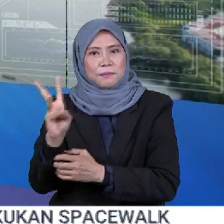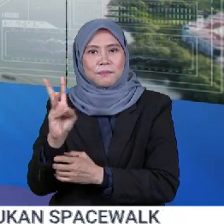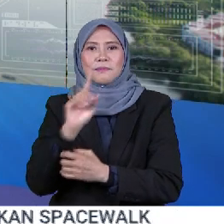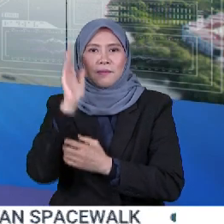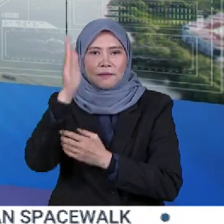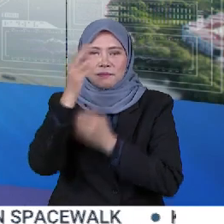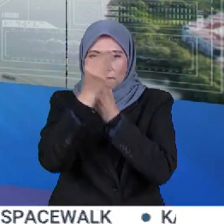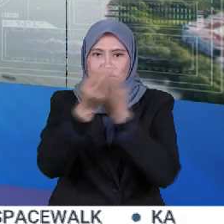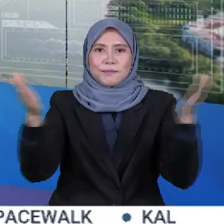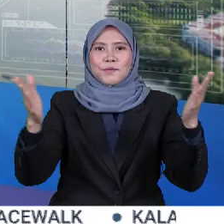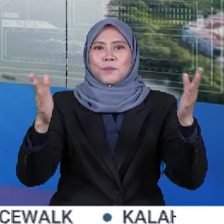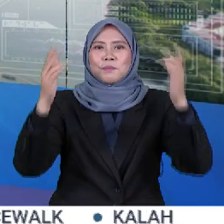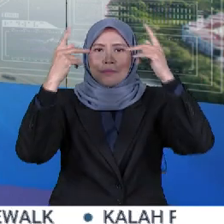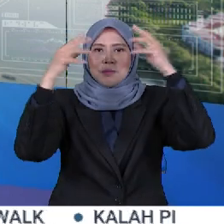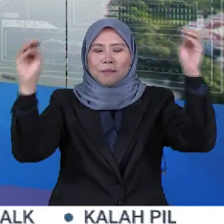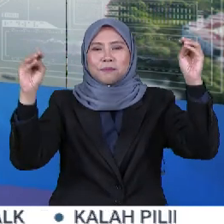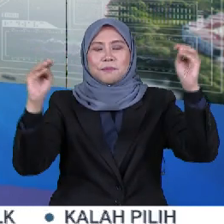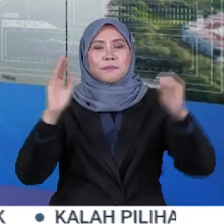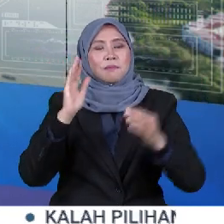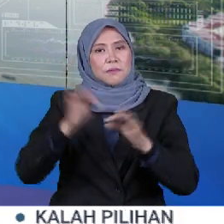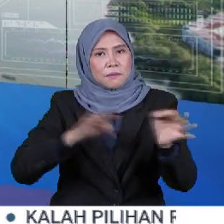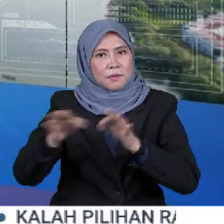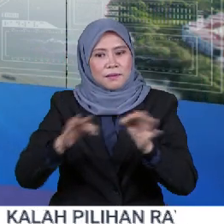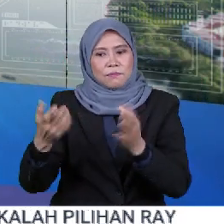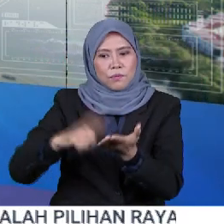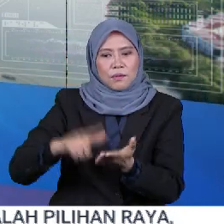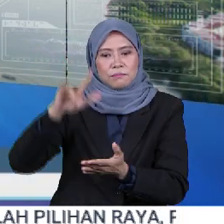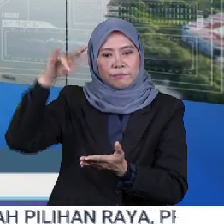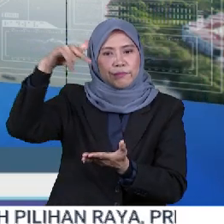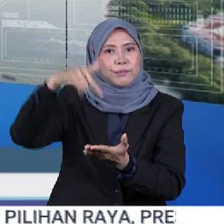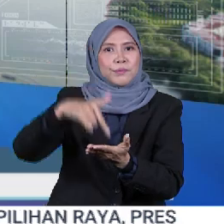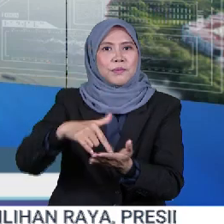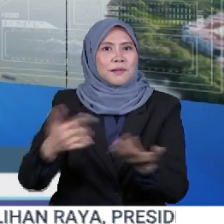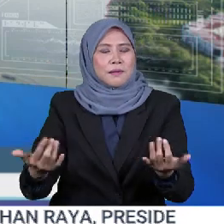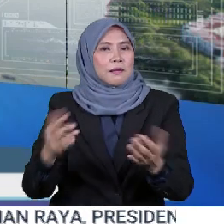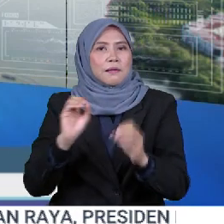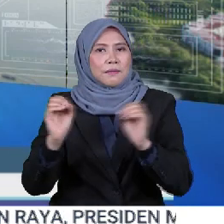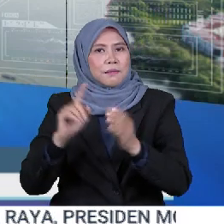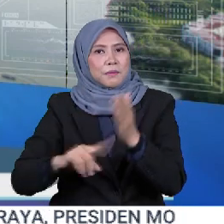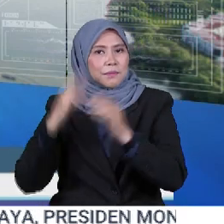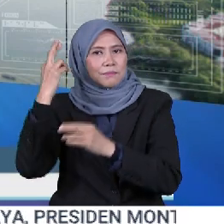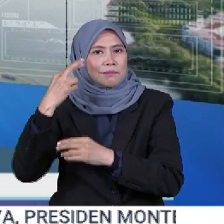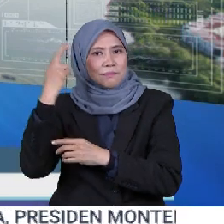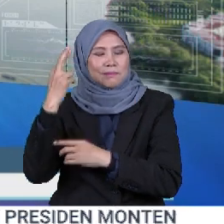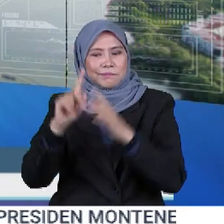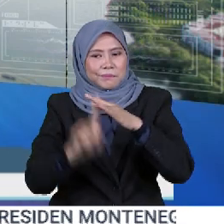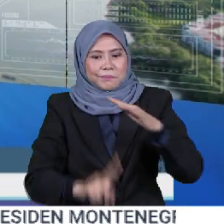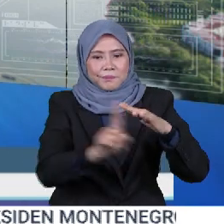Datuk Seri Anwar Ibrahim dapat memberi pendedahan sebenar berkaitan kemalangan berkenaan tanpa ada fakta sebenar